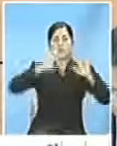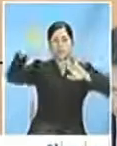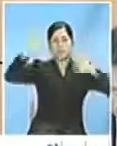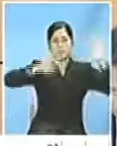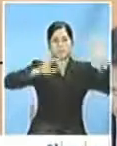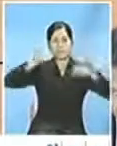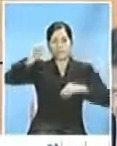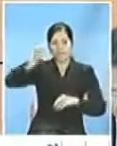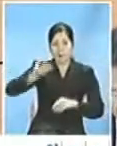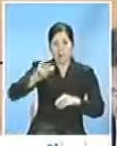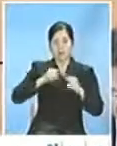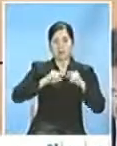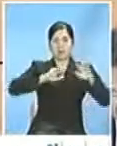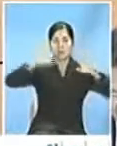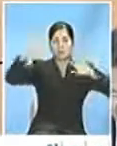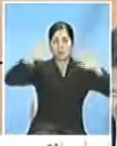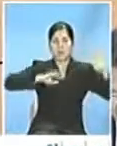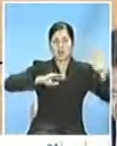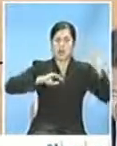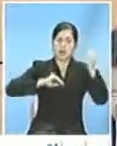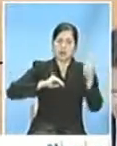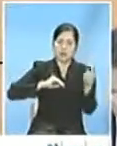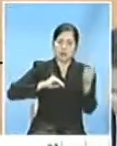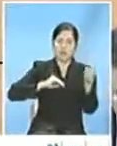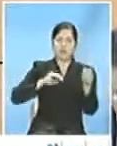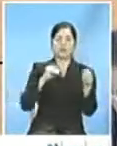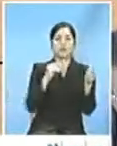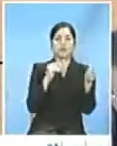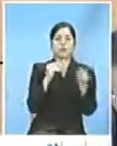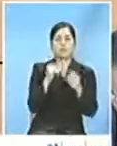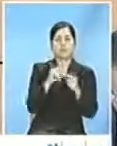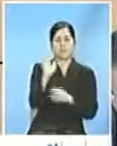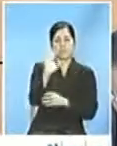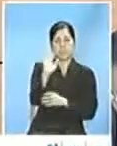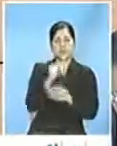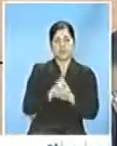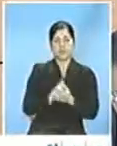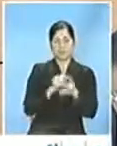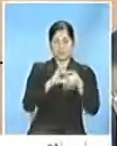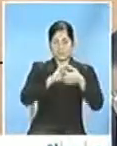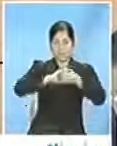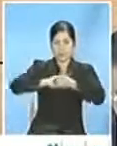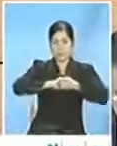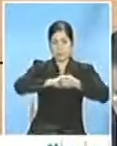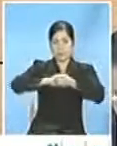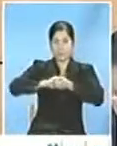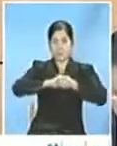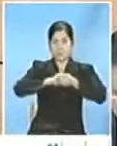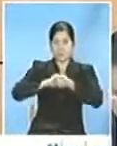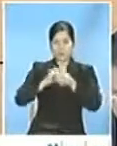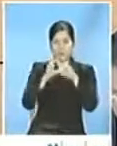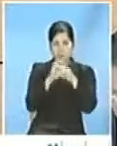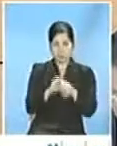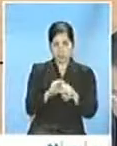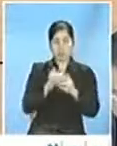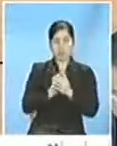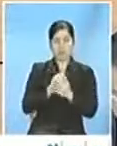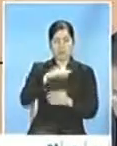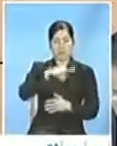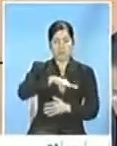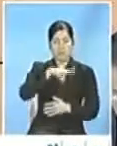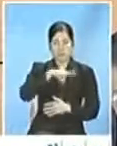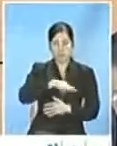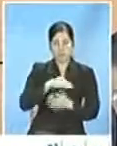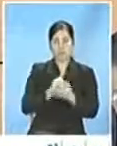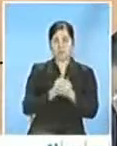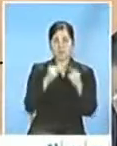ากหรือไม่ใช่เรื่องของเสียงข้างน้อยความสมัครสมานสามัคคีเป็นเรื่องของความเห็นพ้องความ